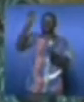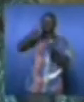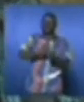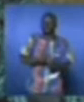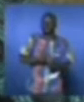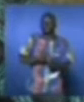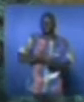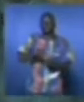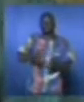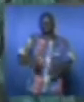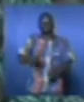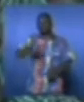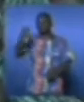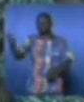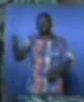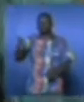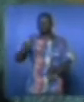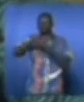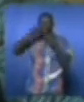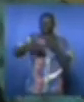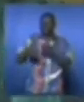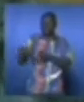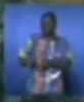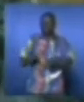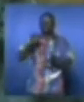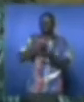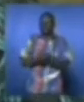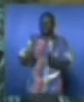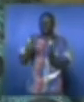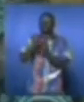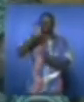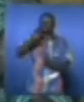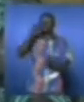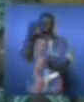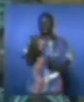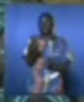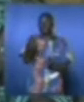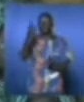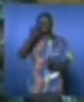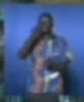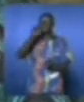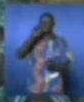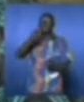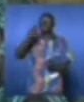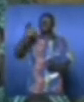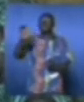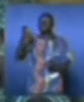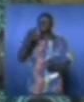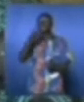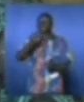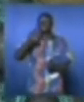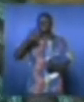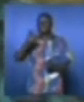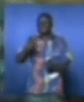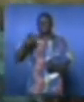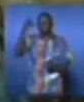autres résultats que j'ai en tout cas tenu la classe de CM2 dans la Tapoua, plus précisément à Kankiari, à l'école de